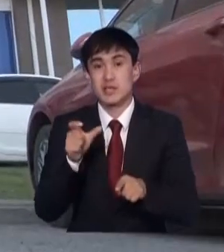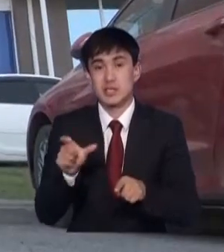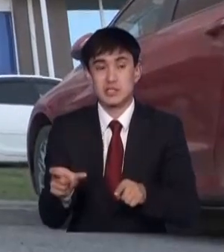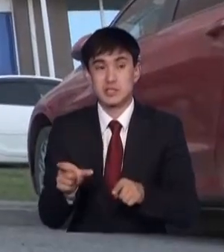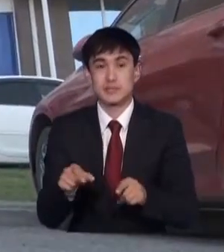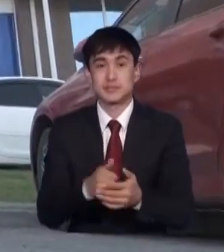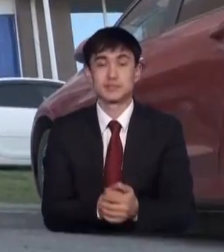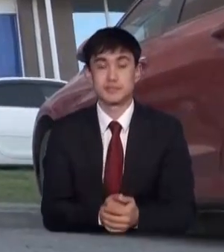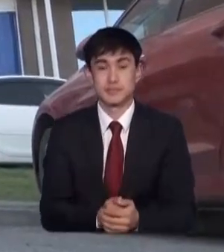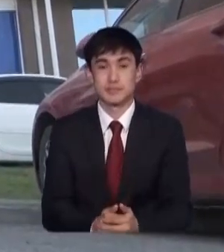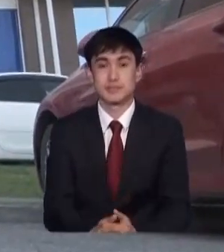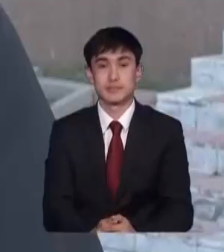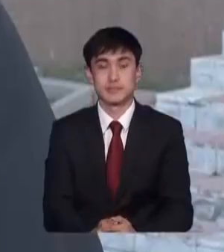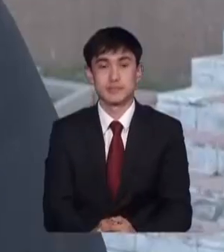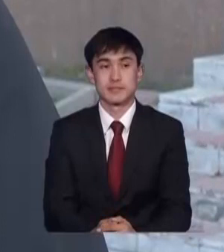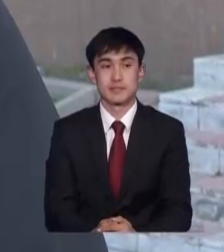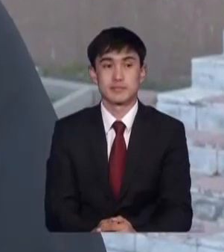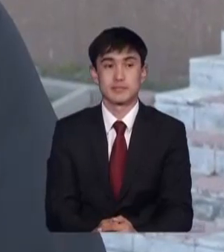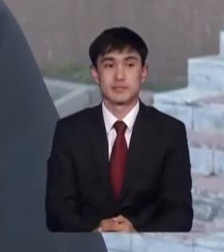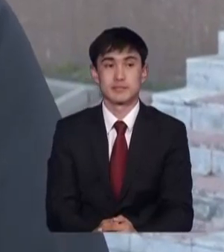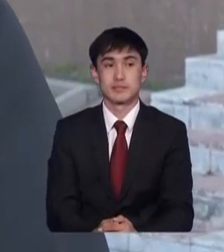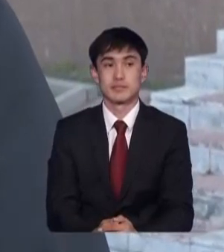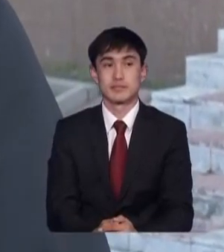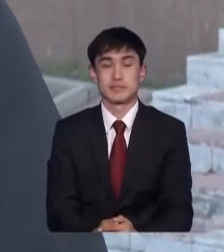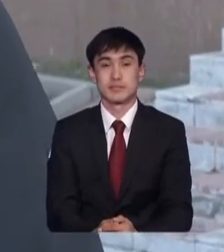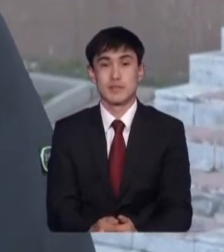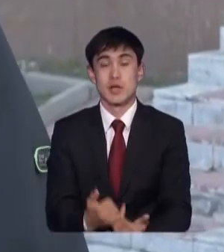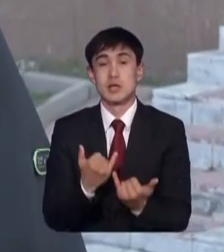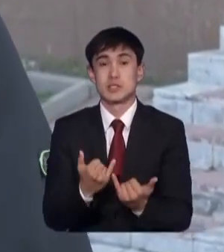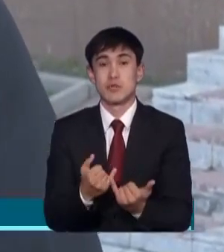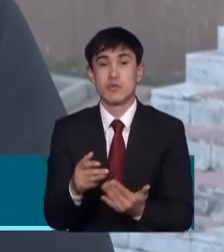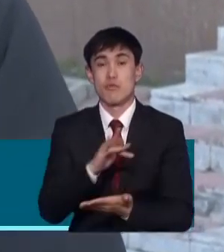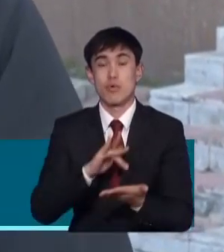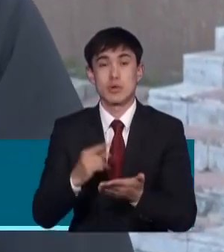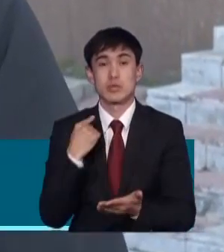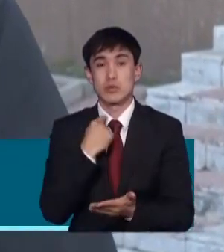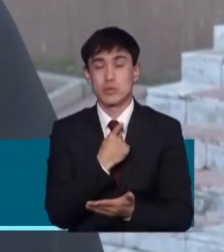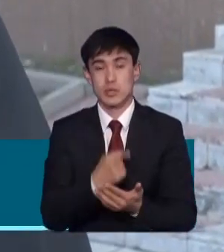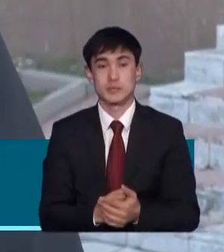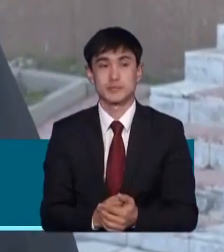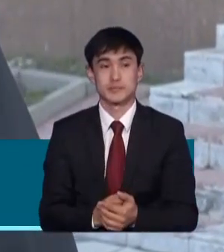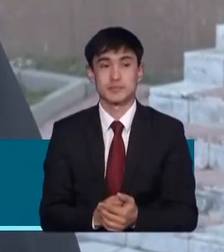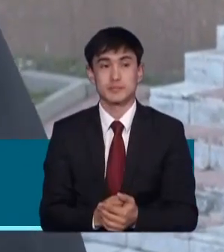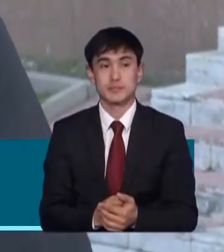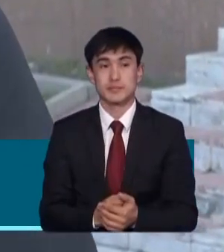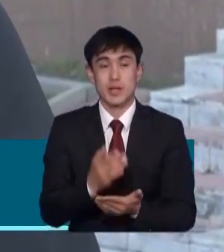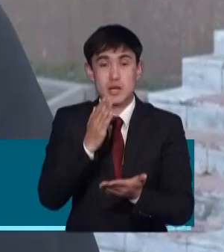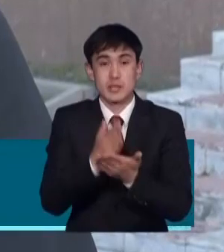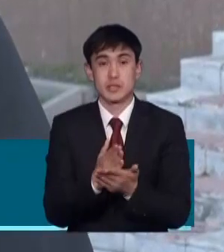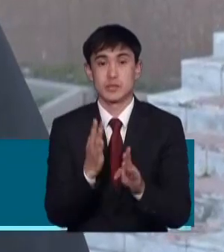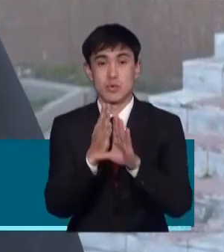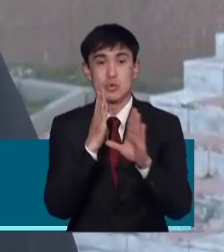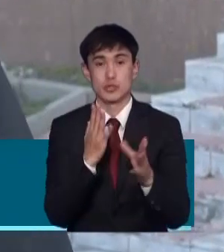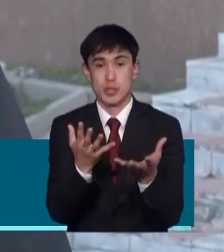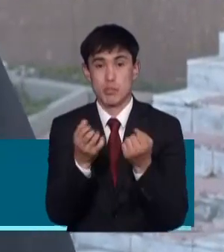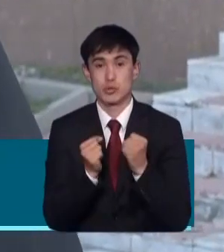недобросовестных горожан вы знаете сегодня в городе талд Курган есть очередь